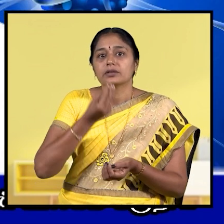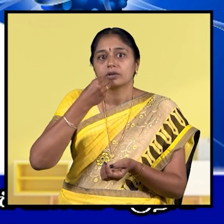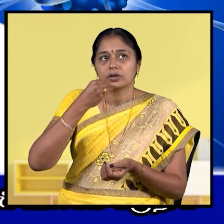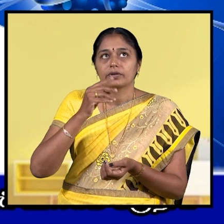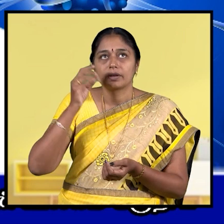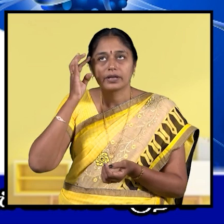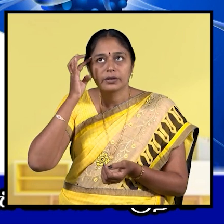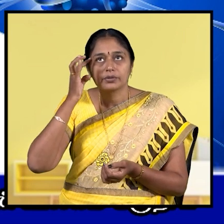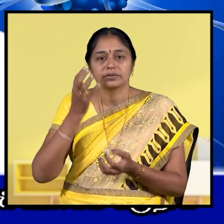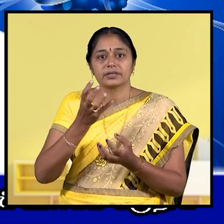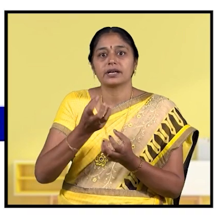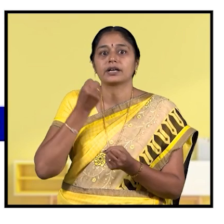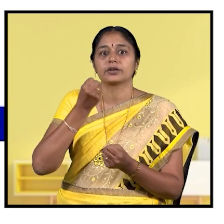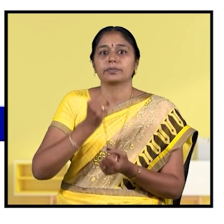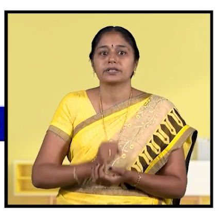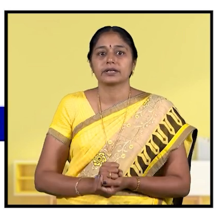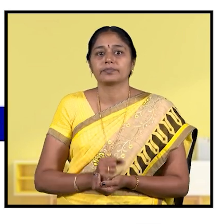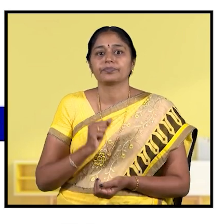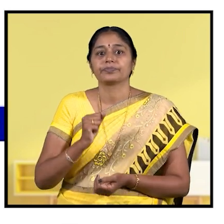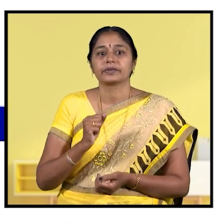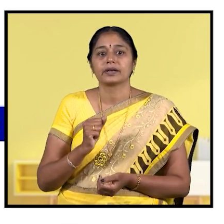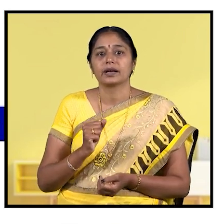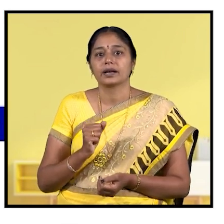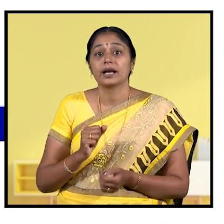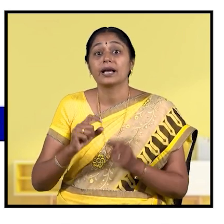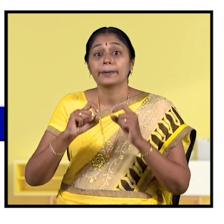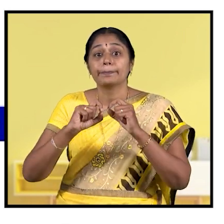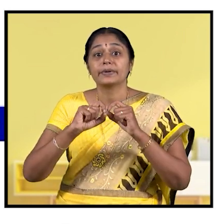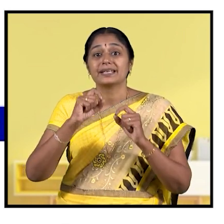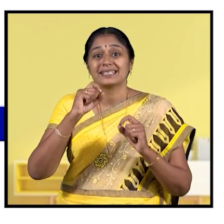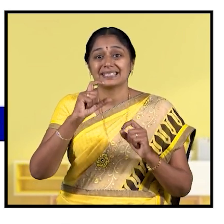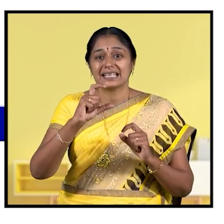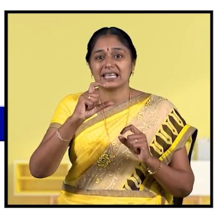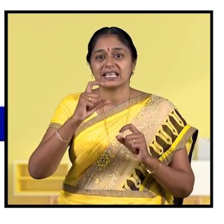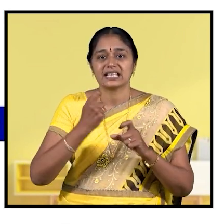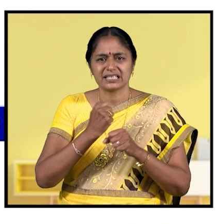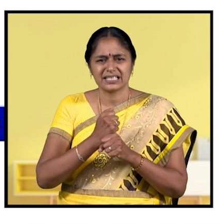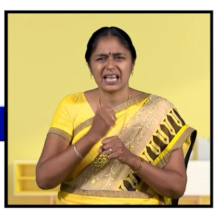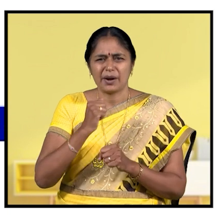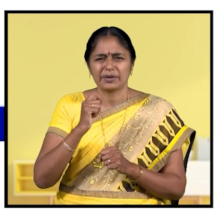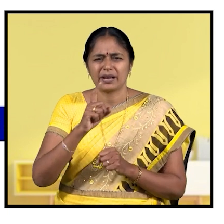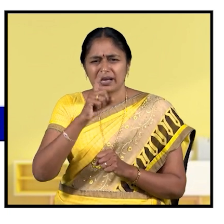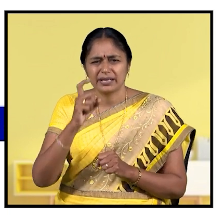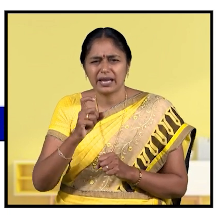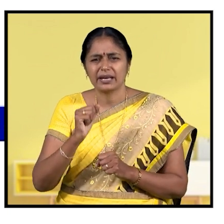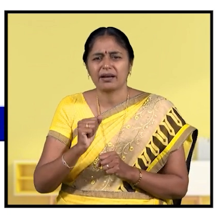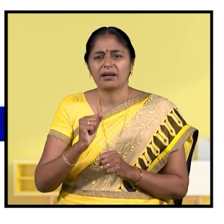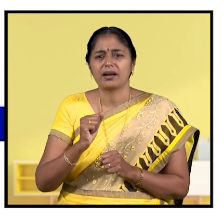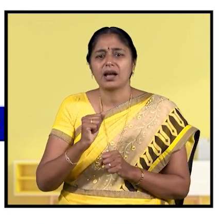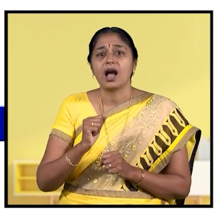பாடுபட்டார். அடுத்து பிசிஜி அப்படின்னா நனக்கு பேசிலஸ் கால்மெட்டா குயிரின் அப்படின்னு சொல்கிறோம். இந்த மருந்து கால்மெட்டே மற்றும் குயிரின் என்ற ஃப்ரான்ஸ்